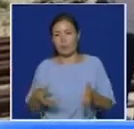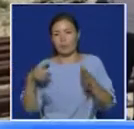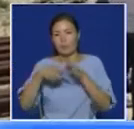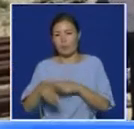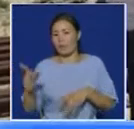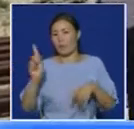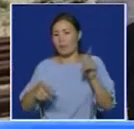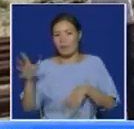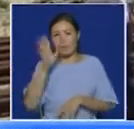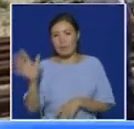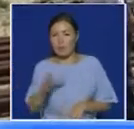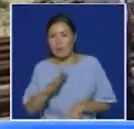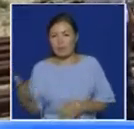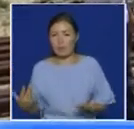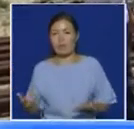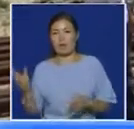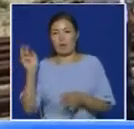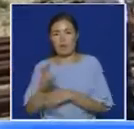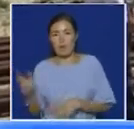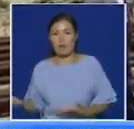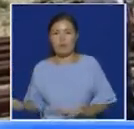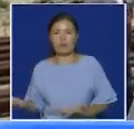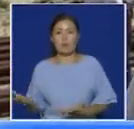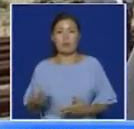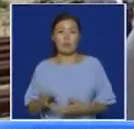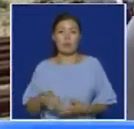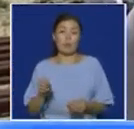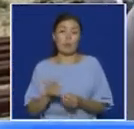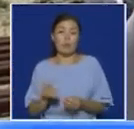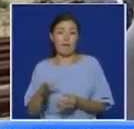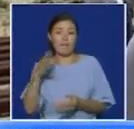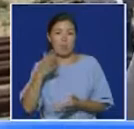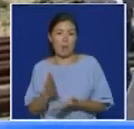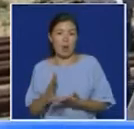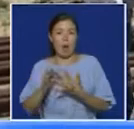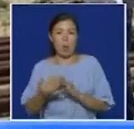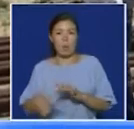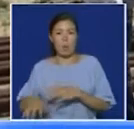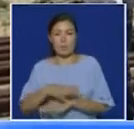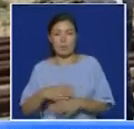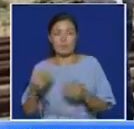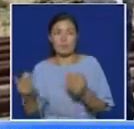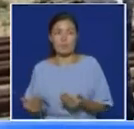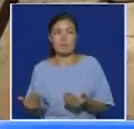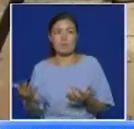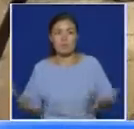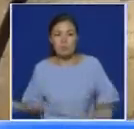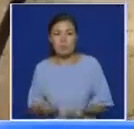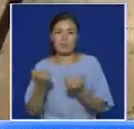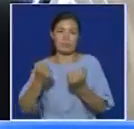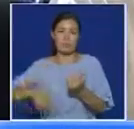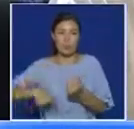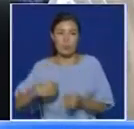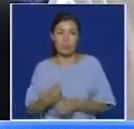болмай қалады. Анда мында мал сендіріліп кетеді, сондықтан осы ауыл ағаларымыздың арқасында осы жерден құдық